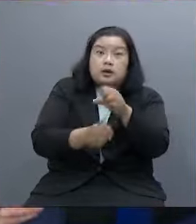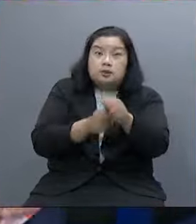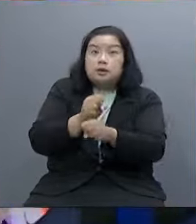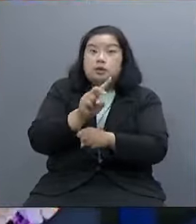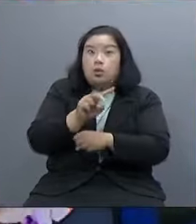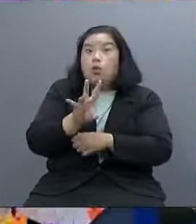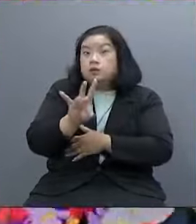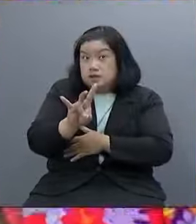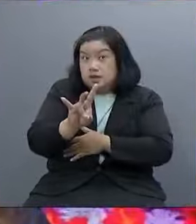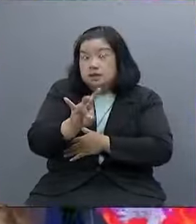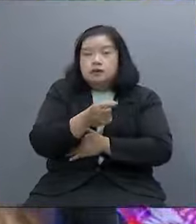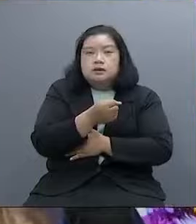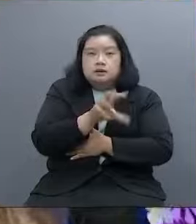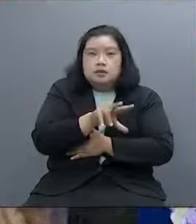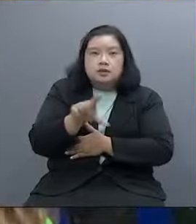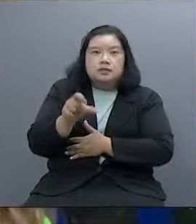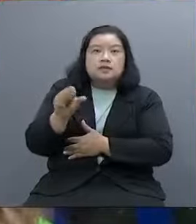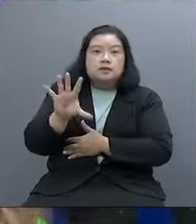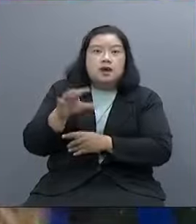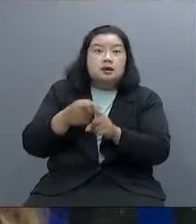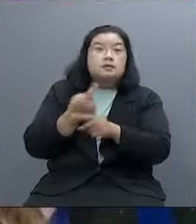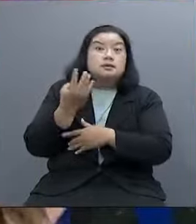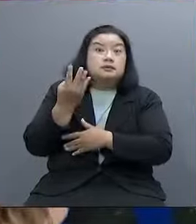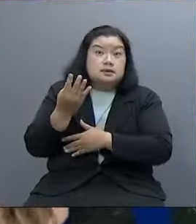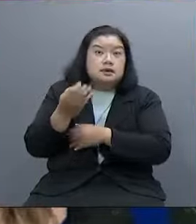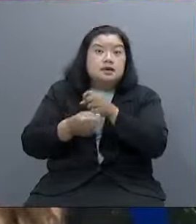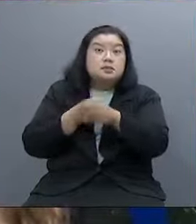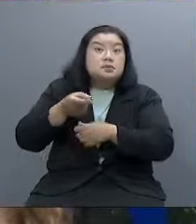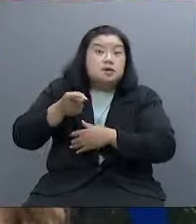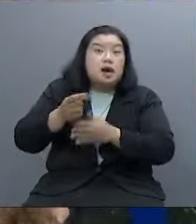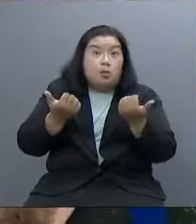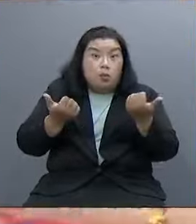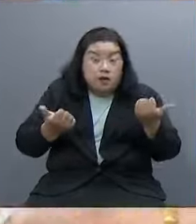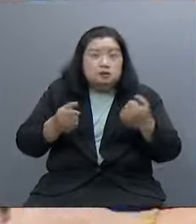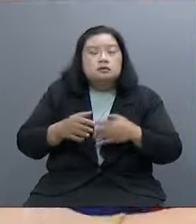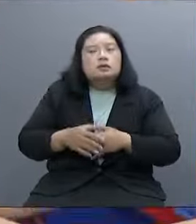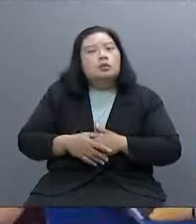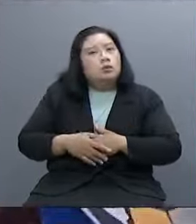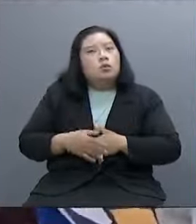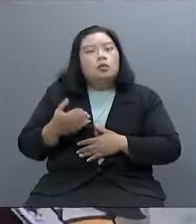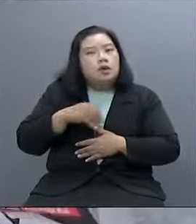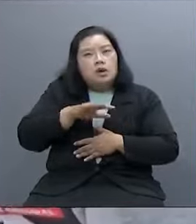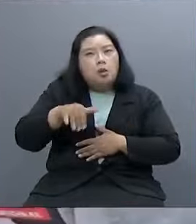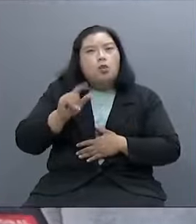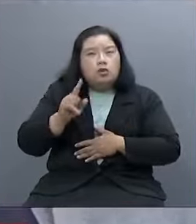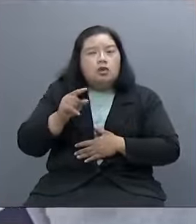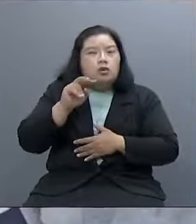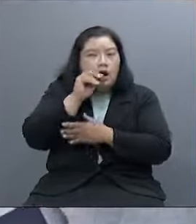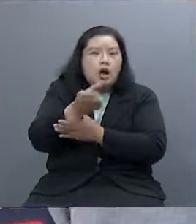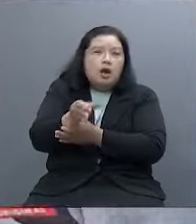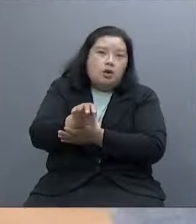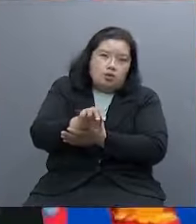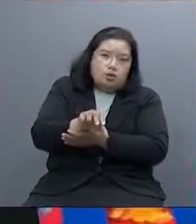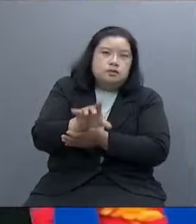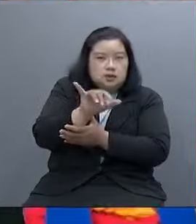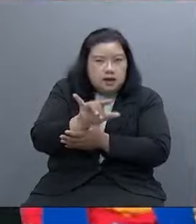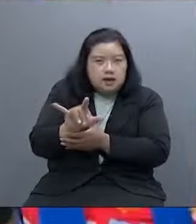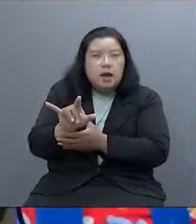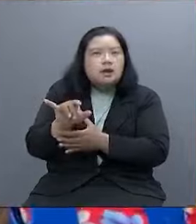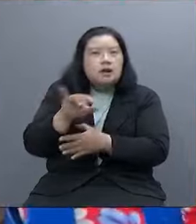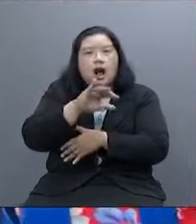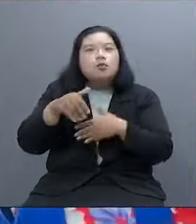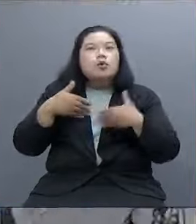ง 13-15 เมษายนของทุกปีถือเป็นวันปีใหม่ไทยที่ลูกหลานชาวไทยพวนต้องกลับมาบ้านเพื่อรวมญาติแล้วก็ให้ลูกหลานได้แสดง